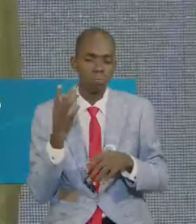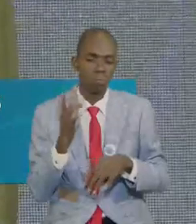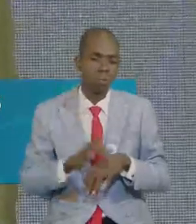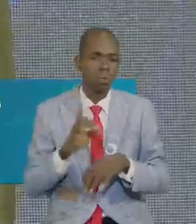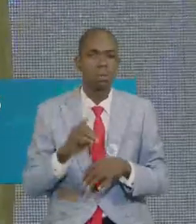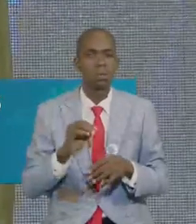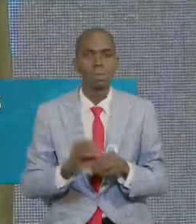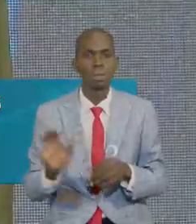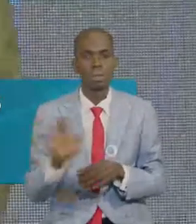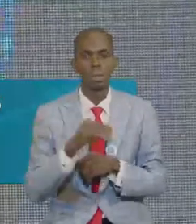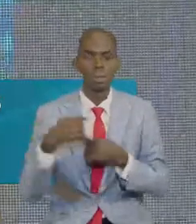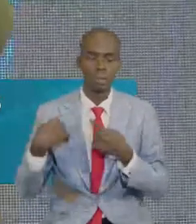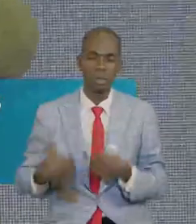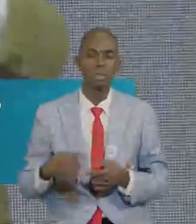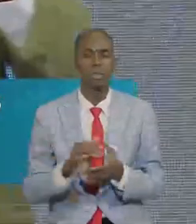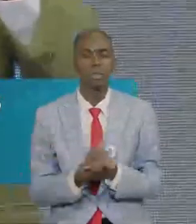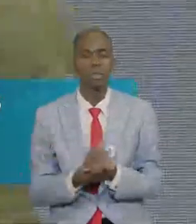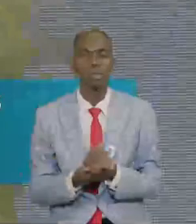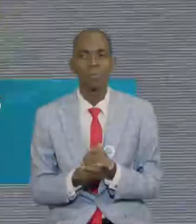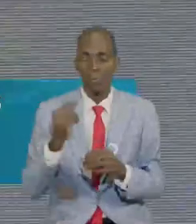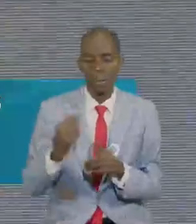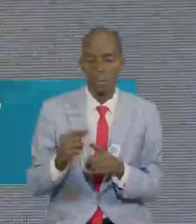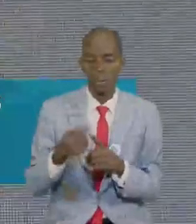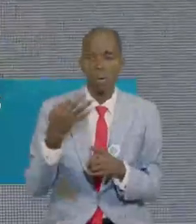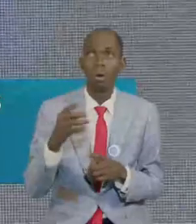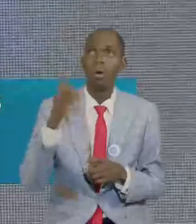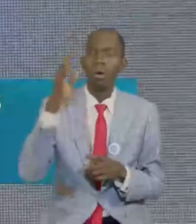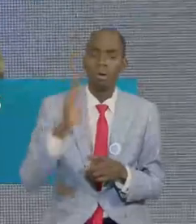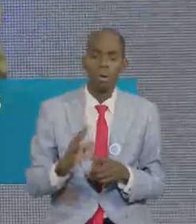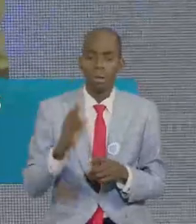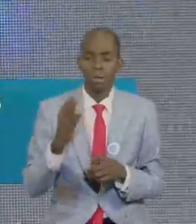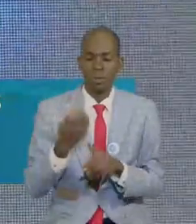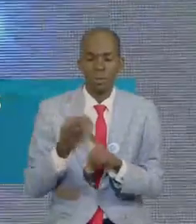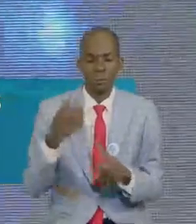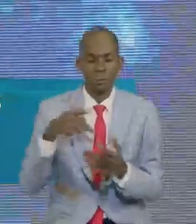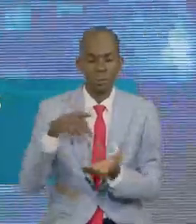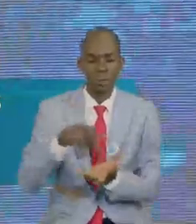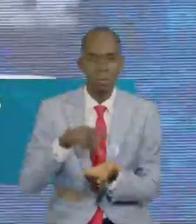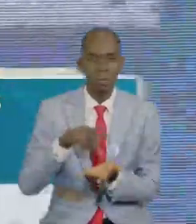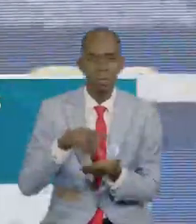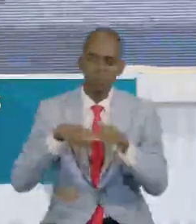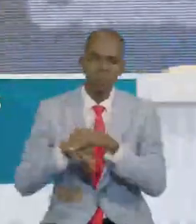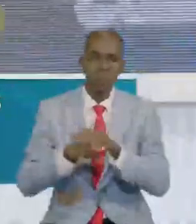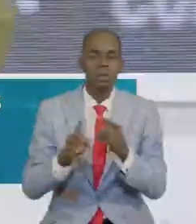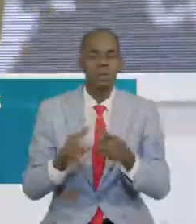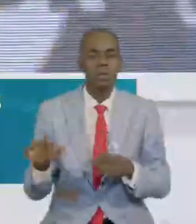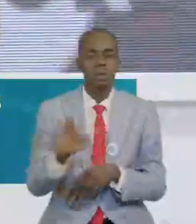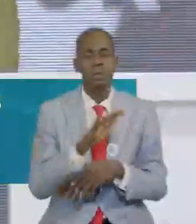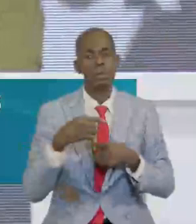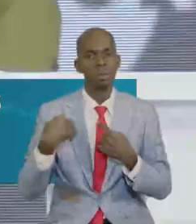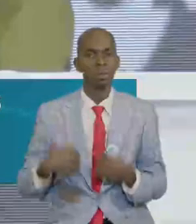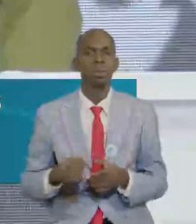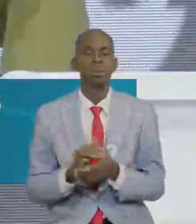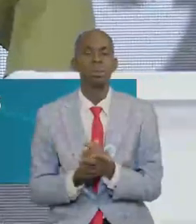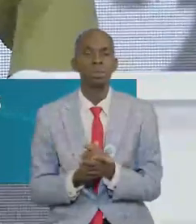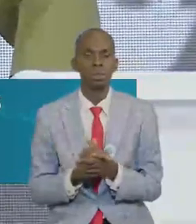Ils eurent le cœur vivement touché. The word of God from Peter penetrated their heart. La parole sortant de la bouche de Pierre pénétrait leur cœur. Is